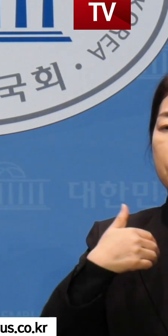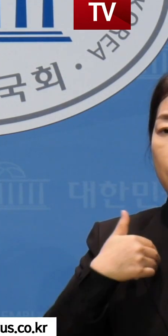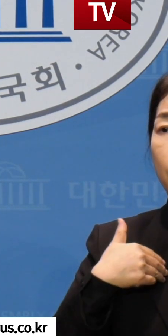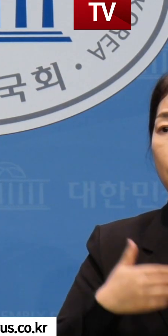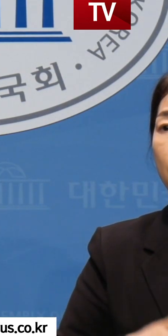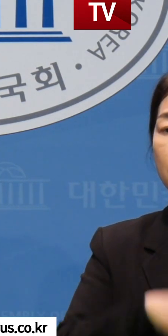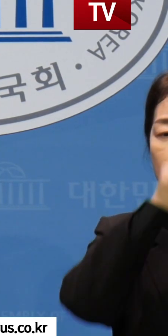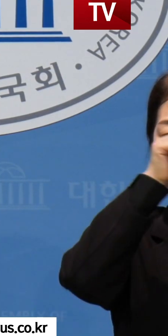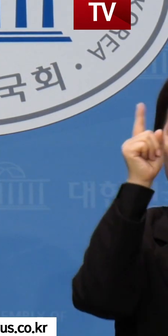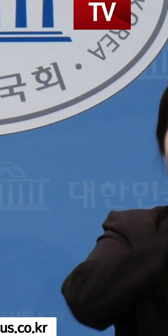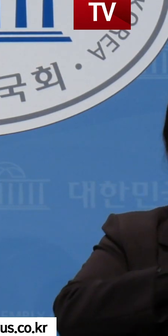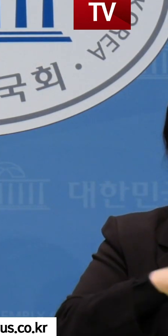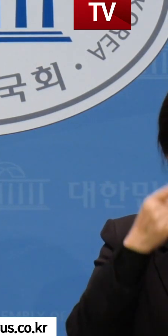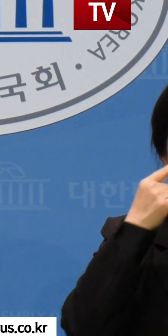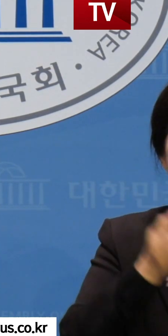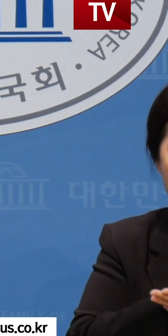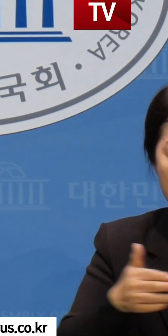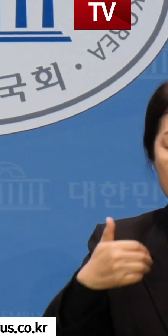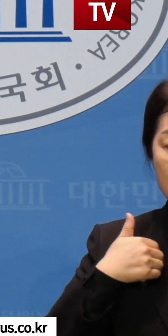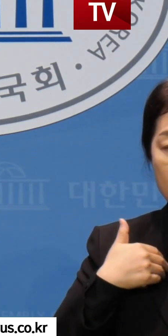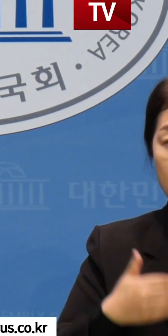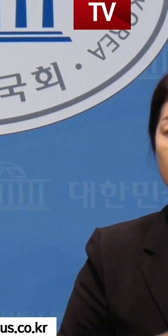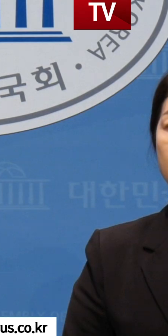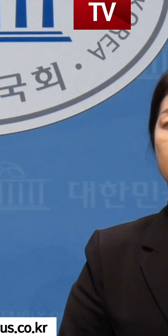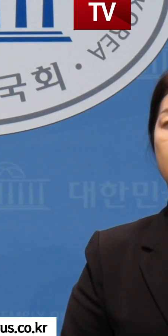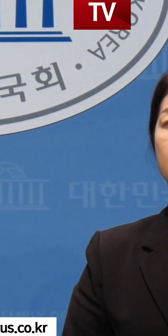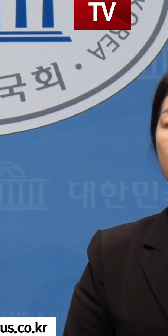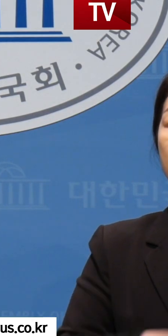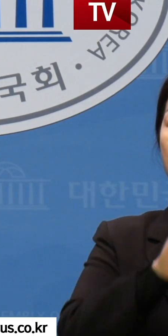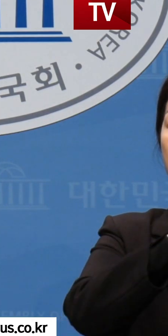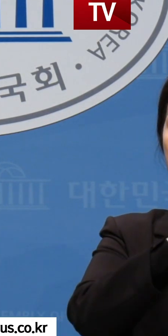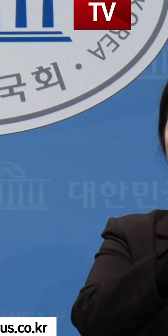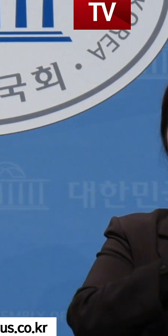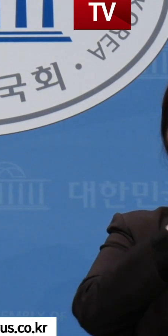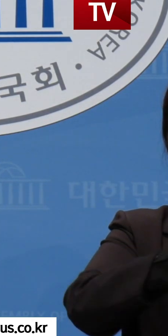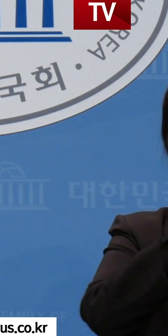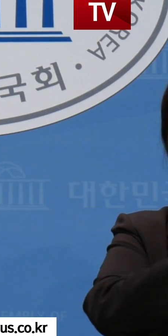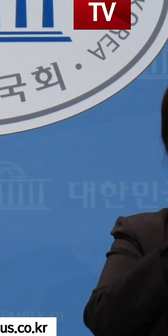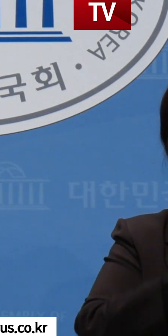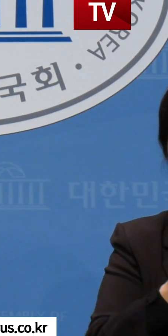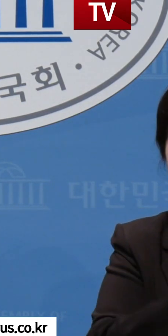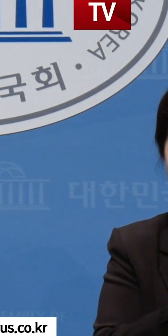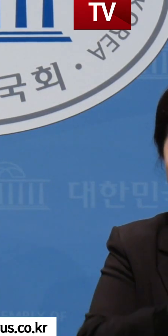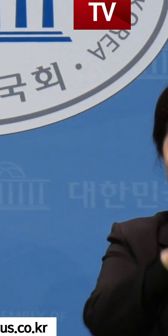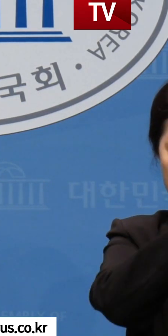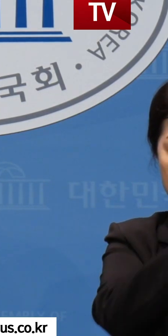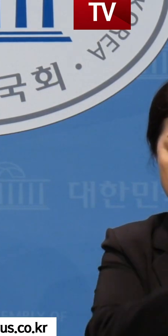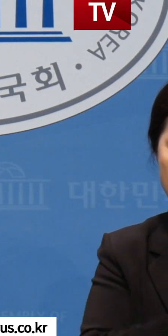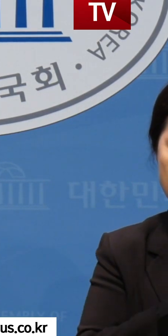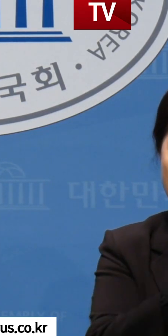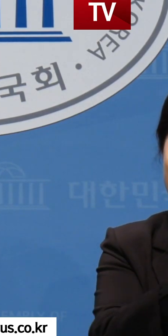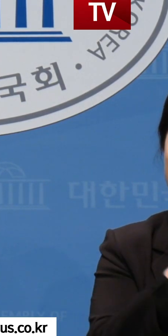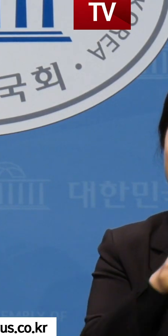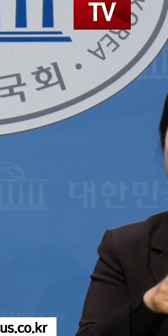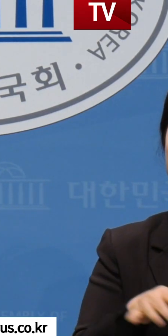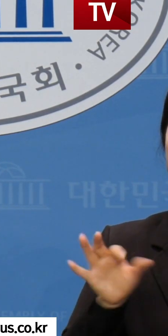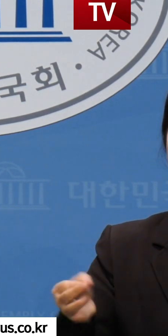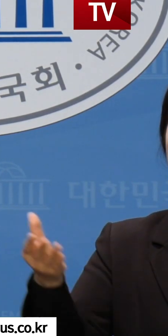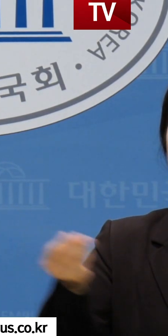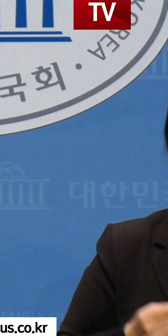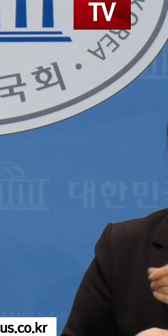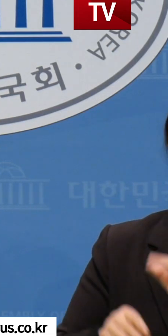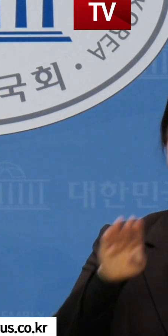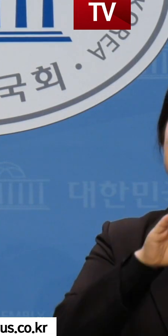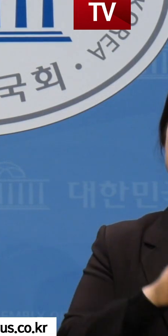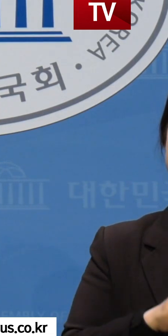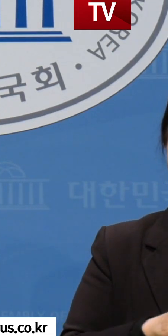가리기를 전면적으로 실시해야 합니다. 둘째, 사업성 평가 등급 결과에 따라 금융기관에